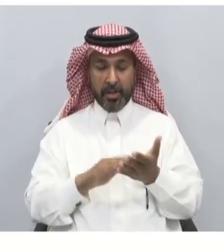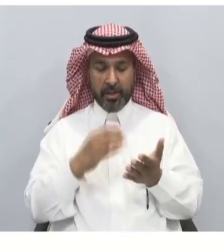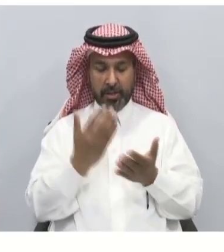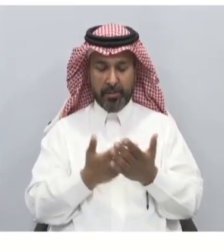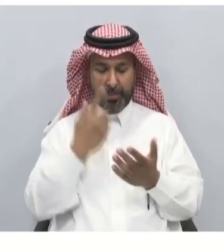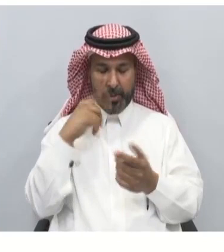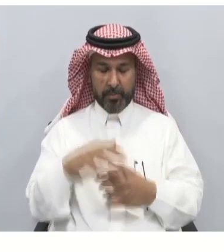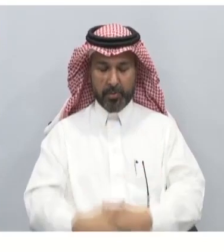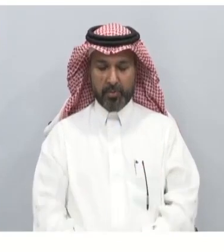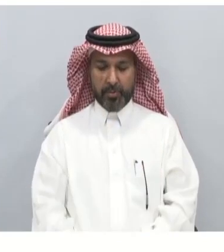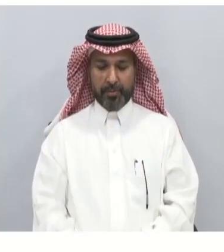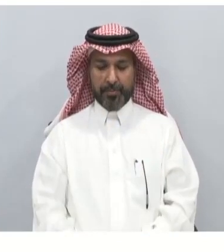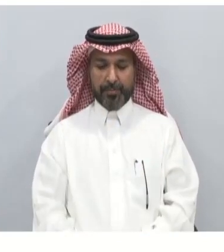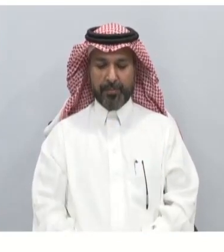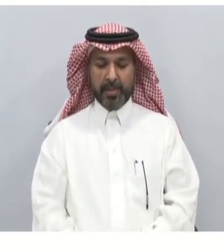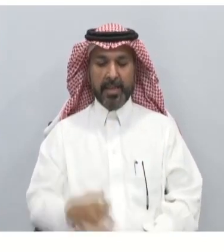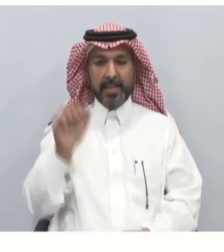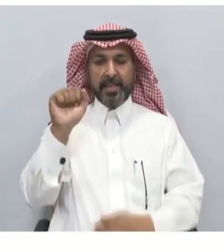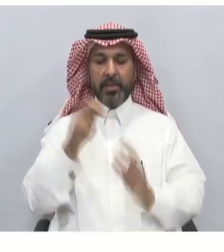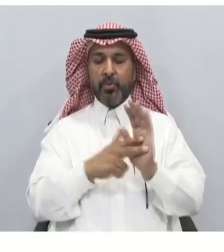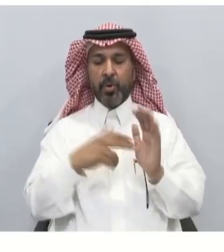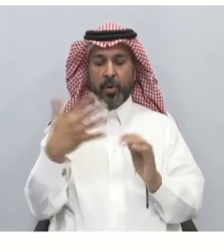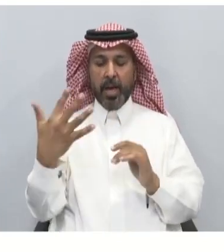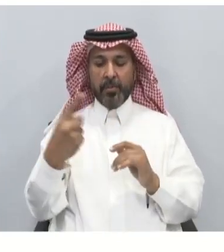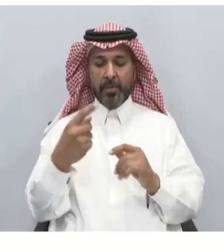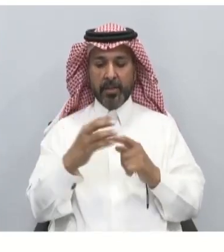15 زهرة، ص تساوي 15